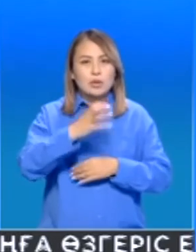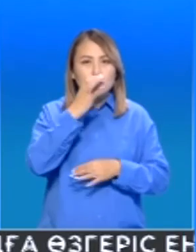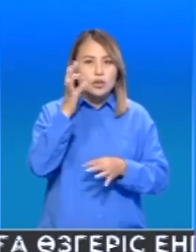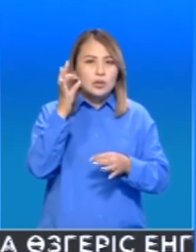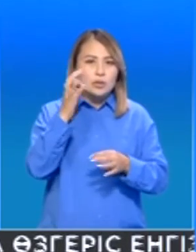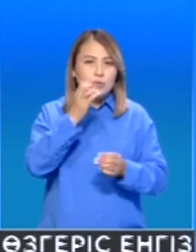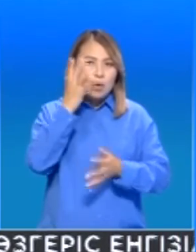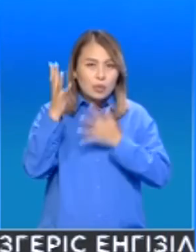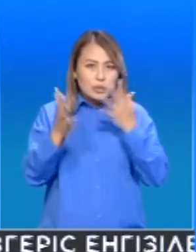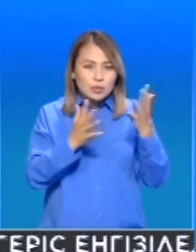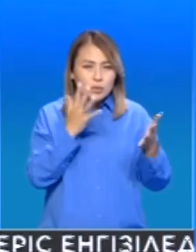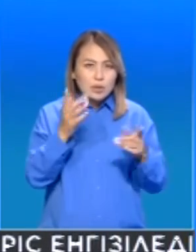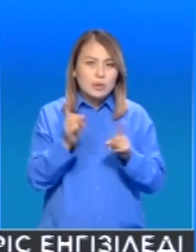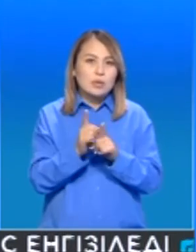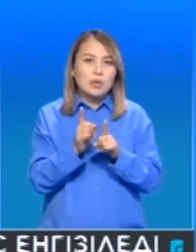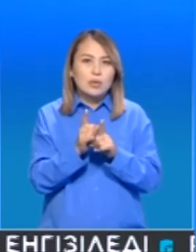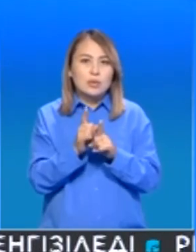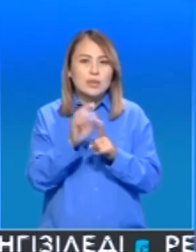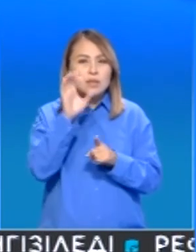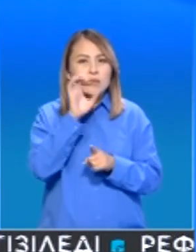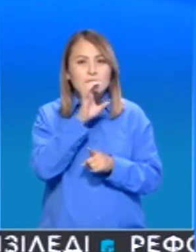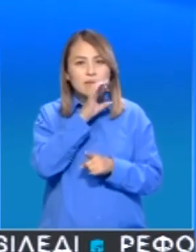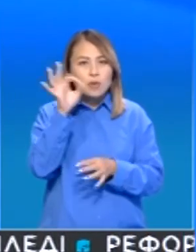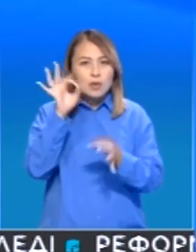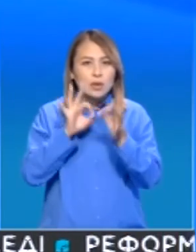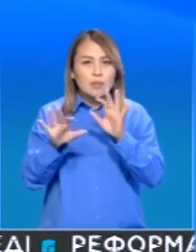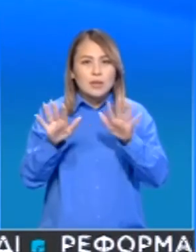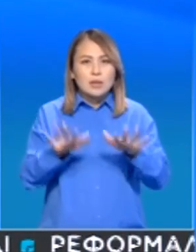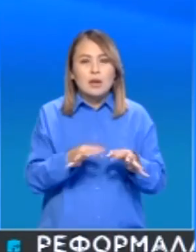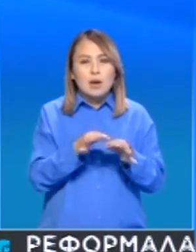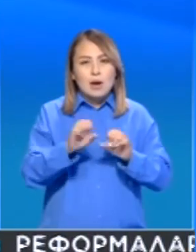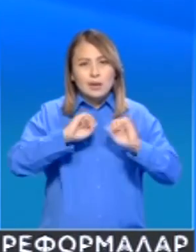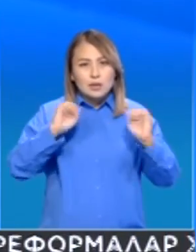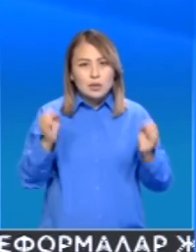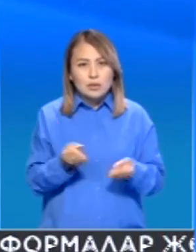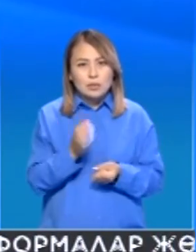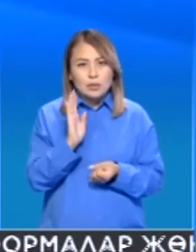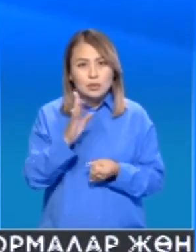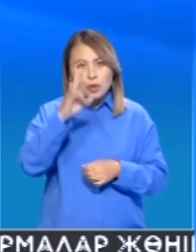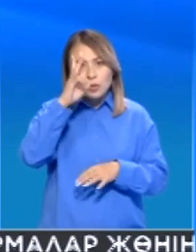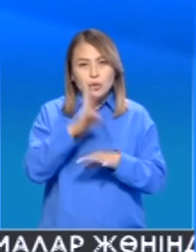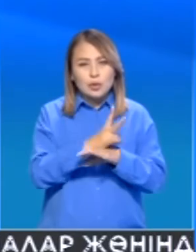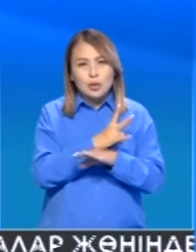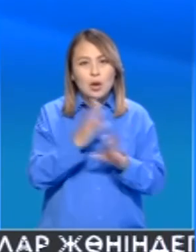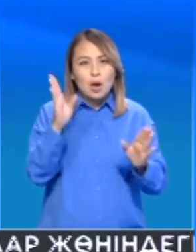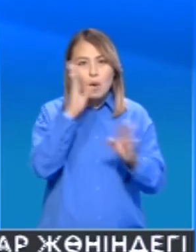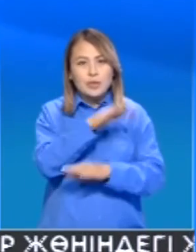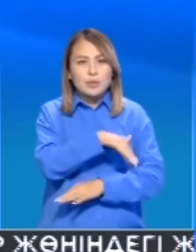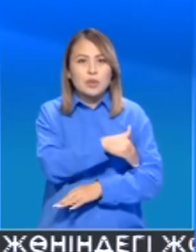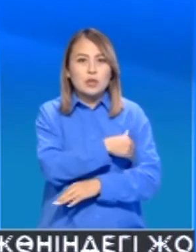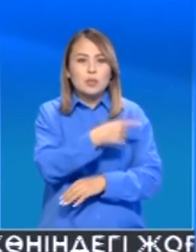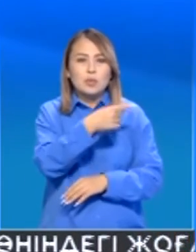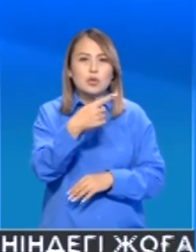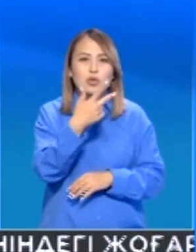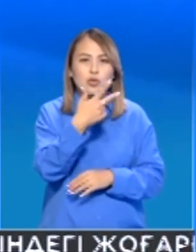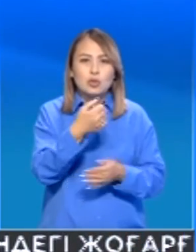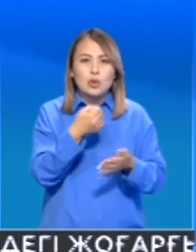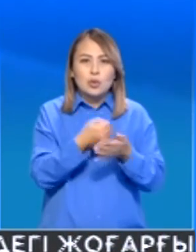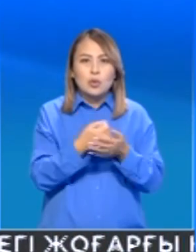оңтүстігінде шаңды дауыл соғады. Сондай-ақ солтүстік, шығыс және орталық аймақтарда аяз болуы ықтимал. Түнгі ауа